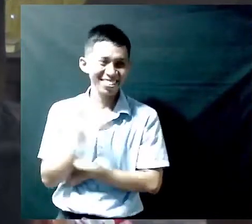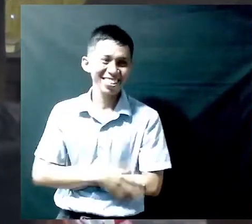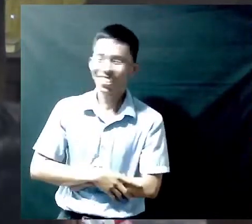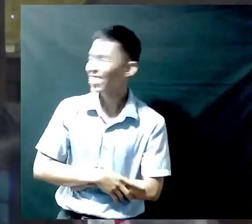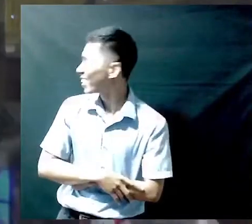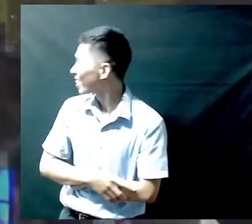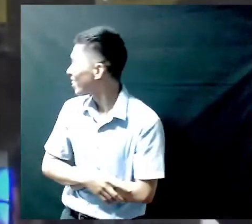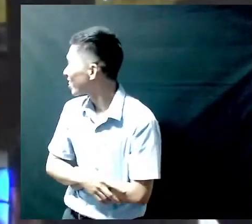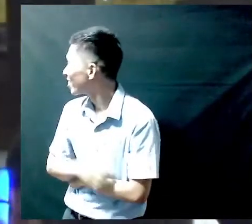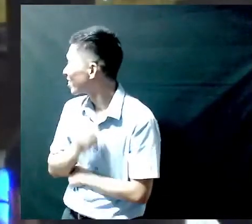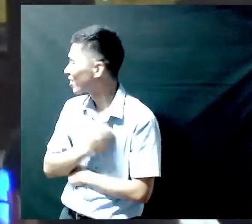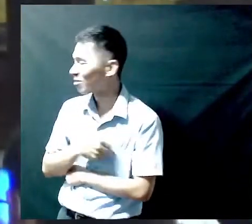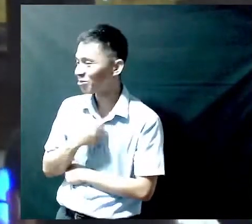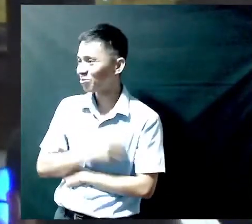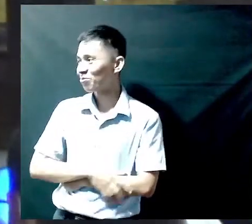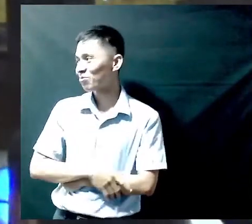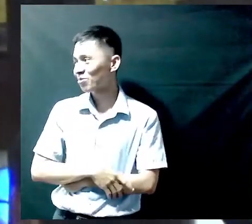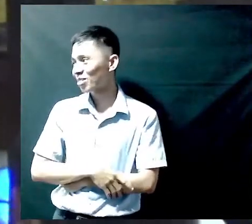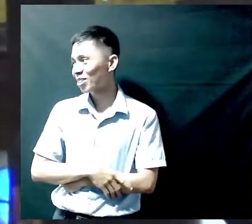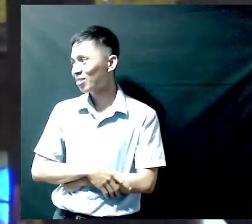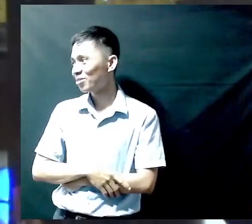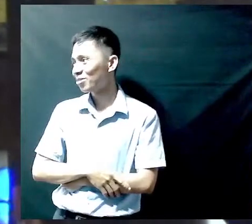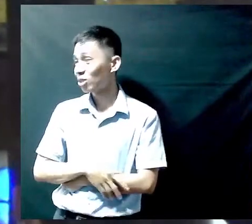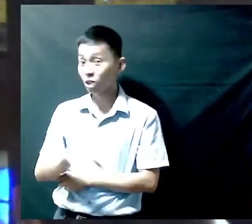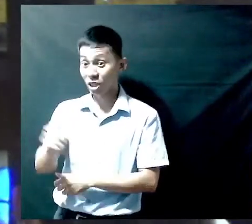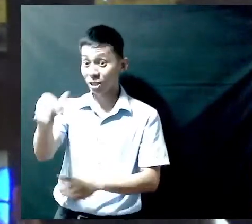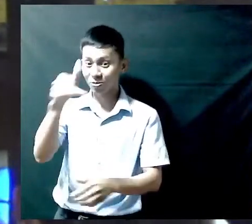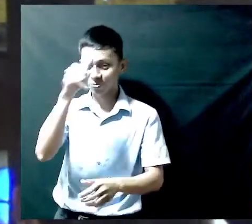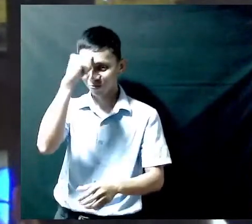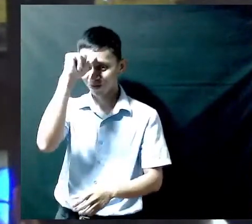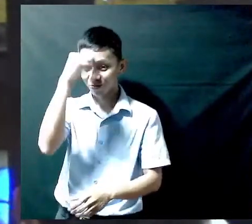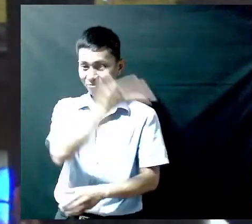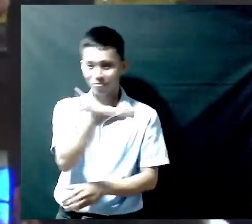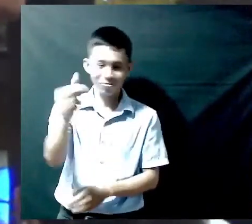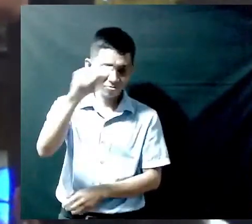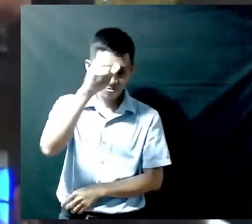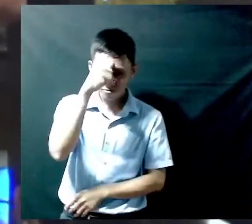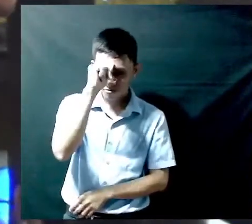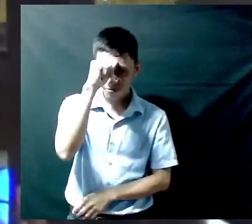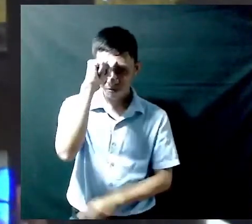eh. Ay naku mga batid. Tandaan nyo to.